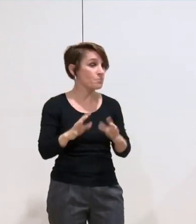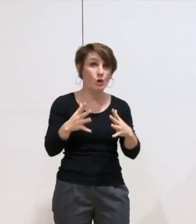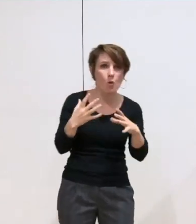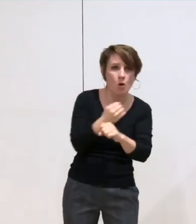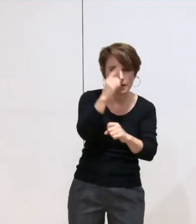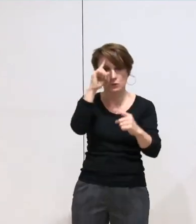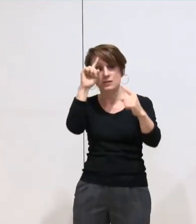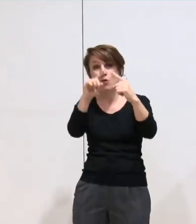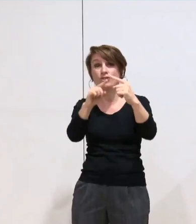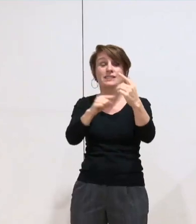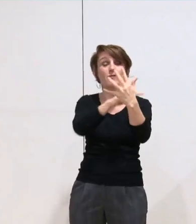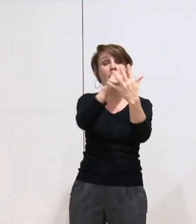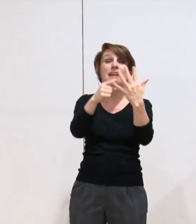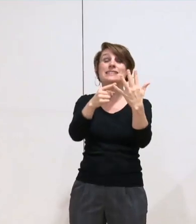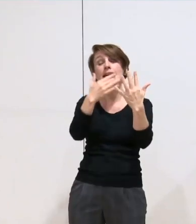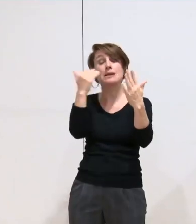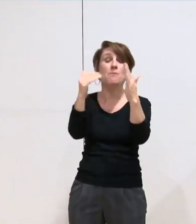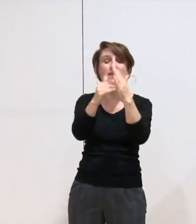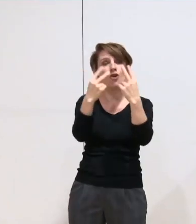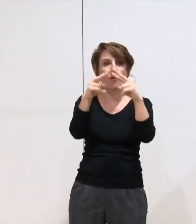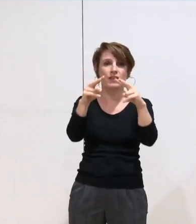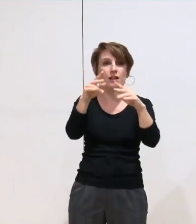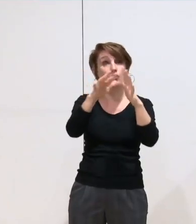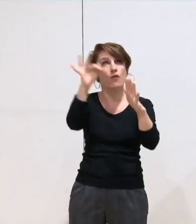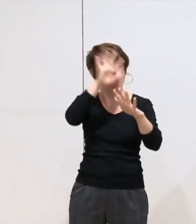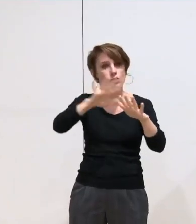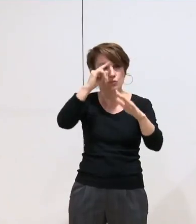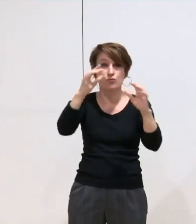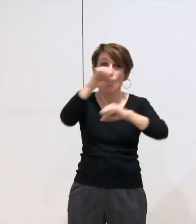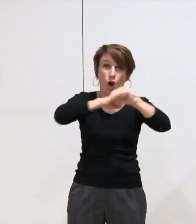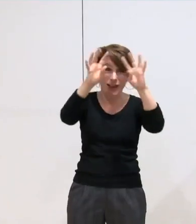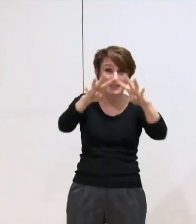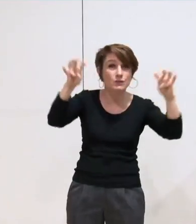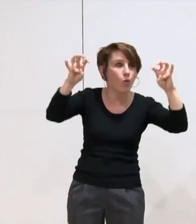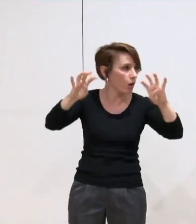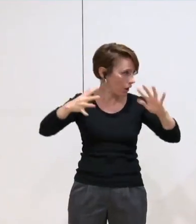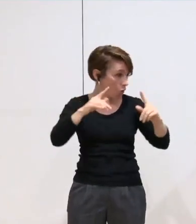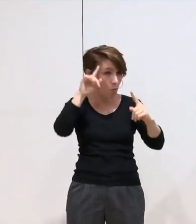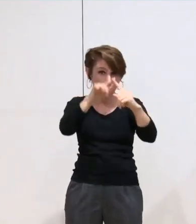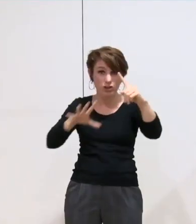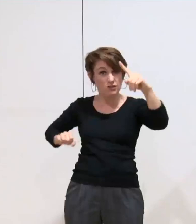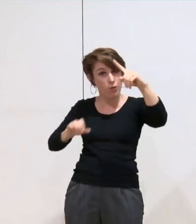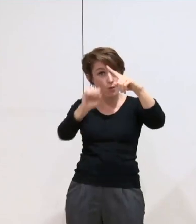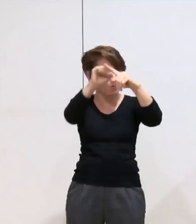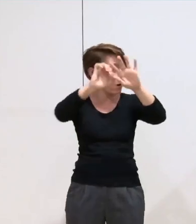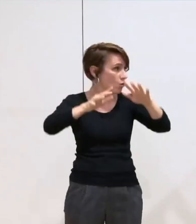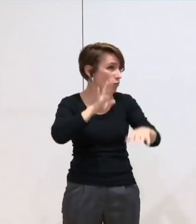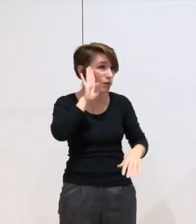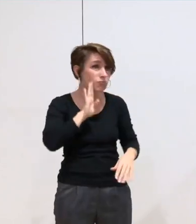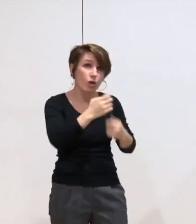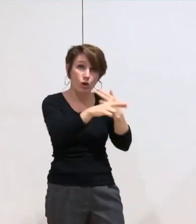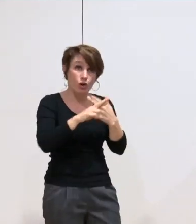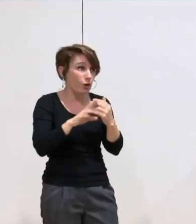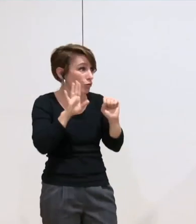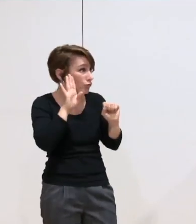de figurer dans le top 5 des destinations congrès. Donc si quelqu'un peut me dire quelque chose là-dessus, sinon il serait intéressant un jour que